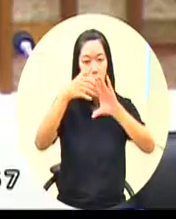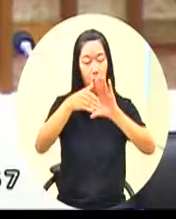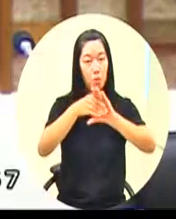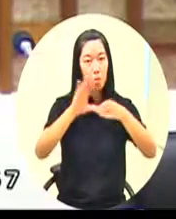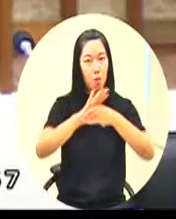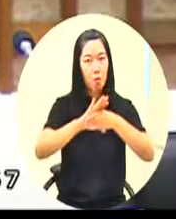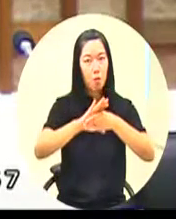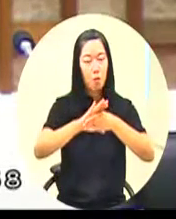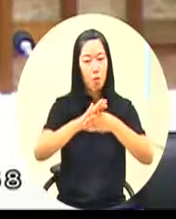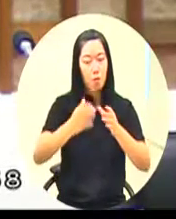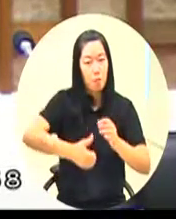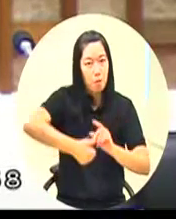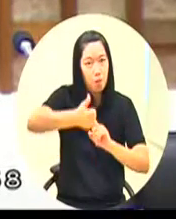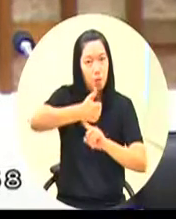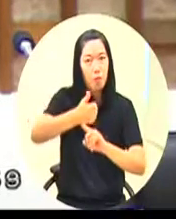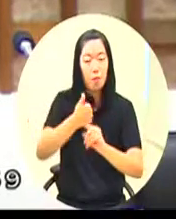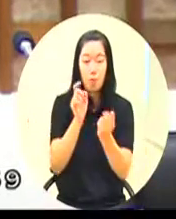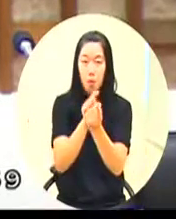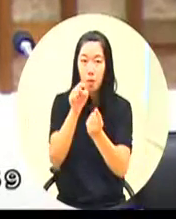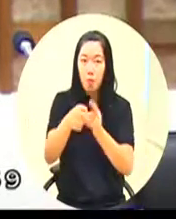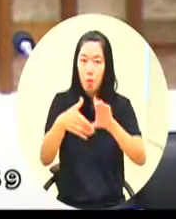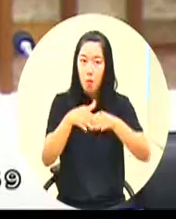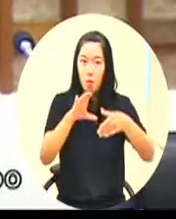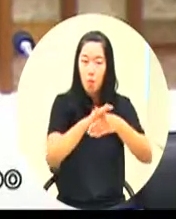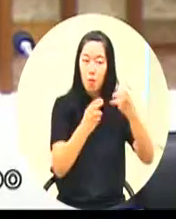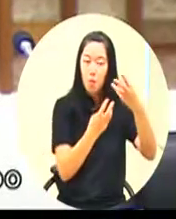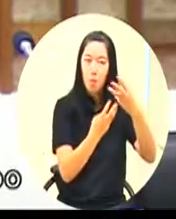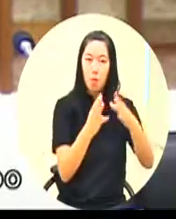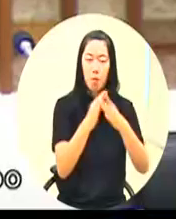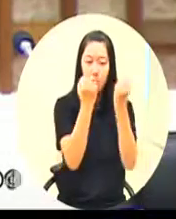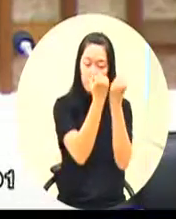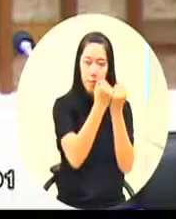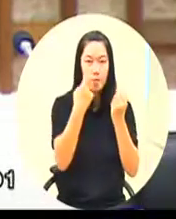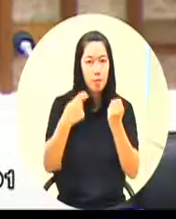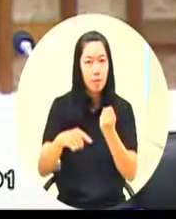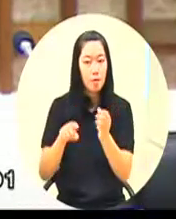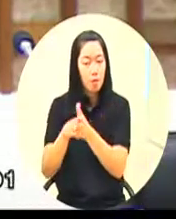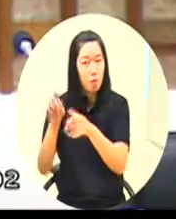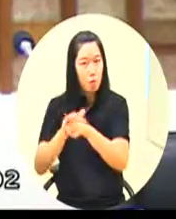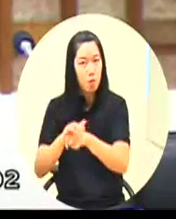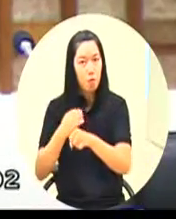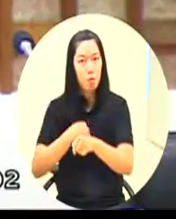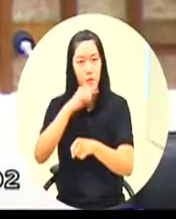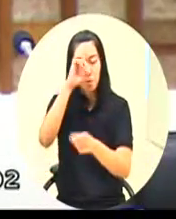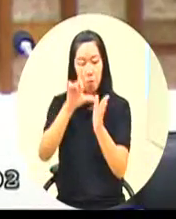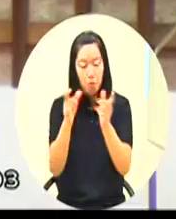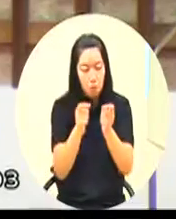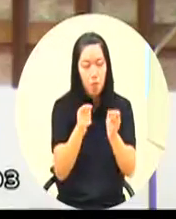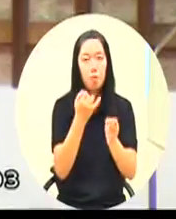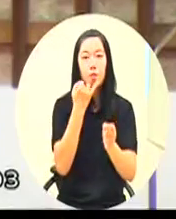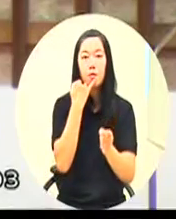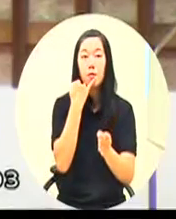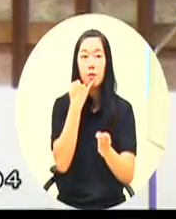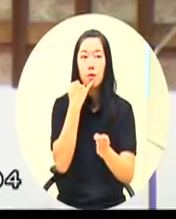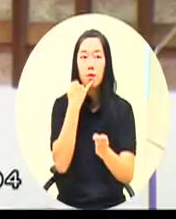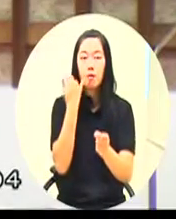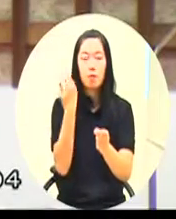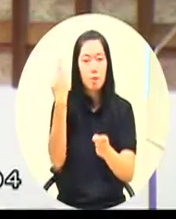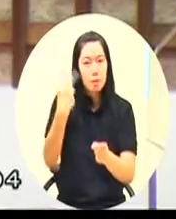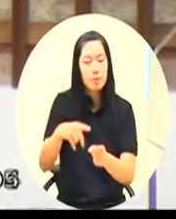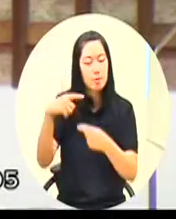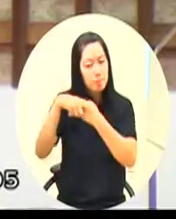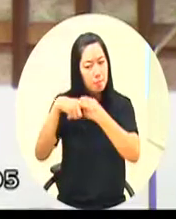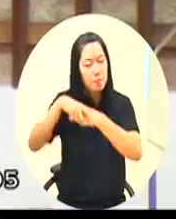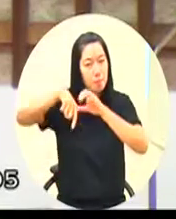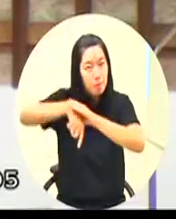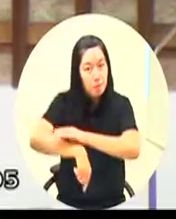的局长，对于文化的素养跟文化的专业哦，我希望你在最短的时间能够给他深入哦，包